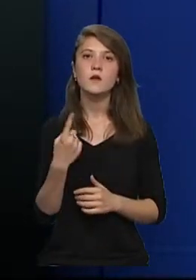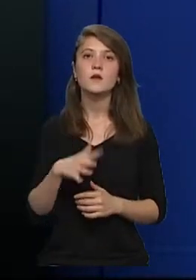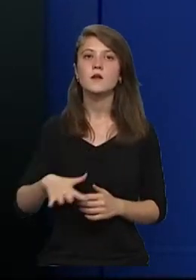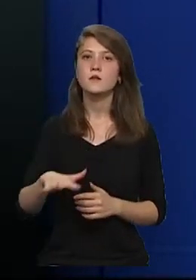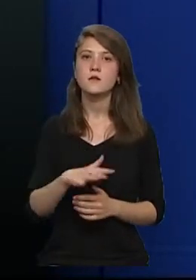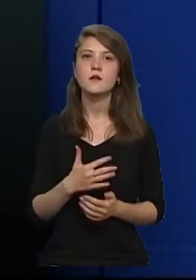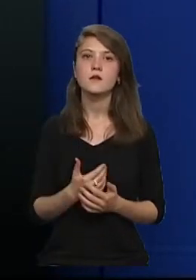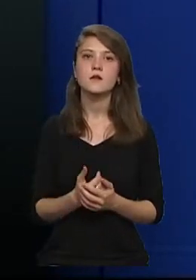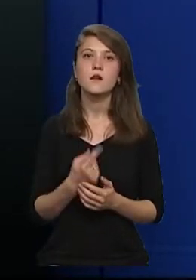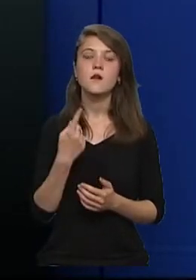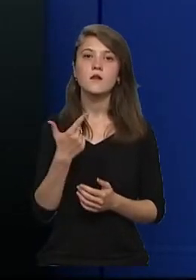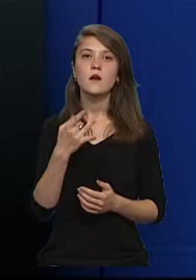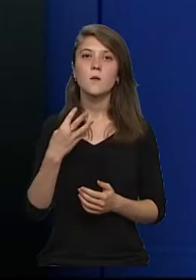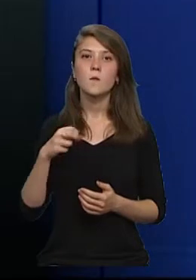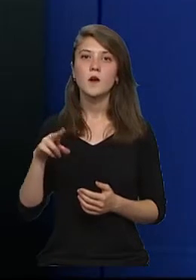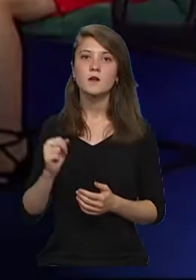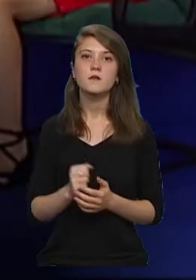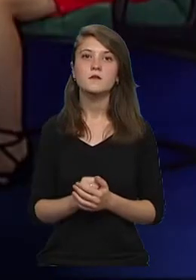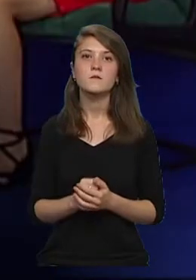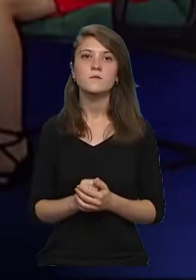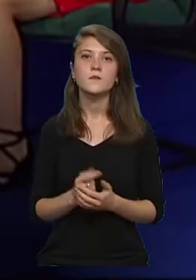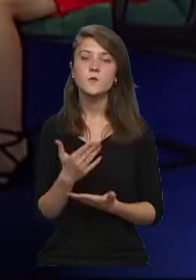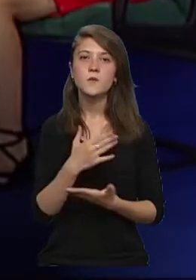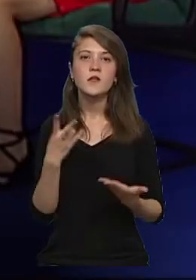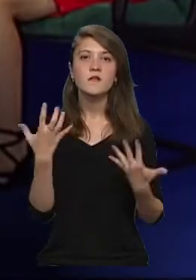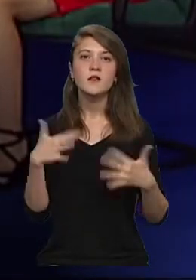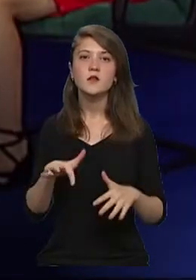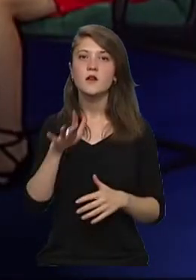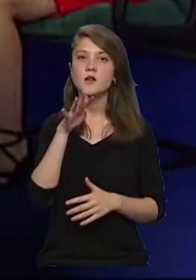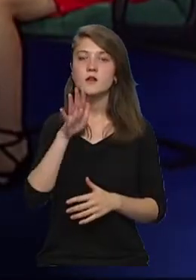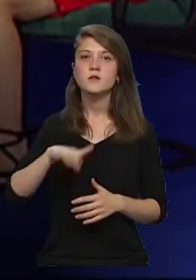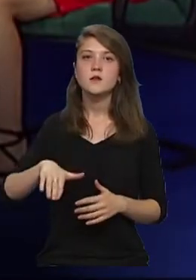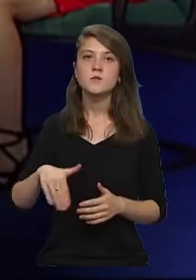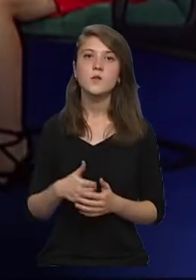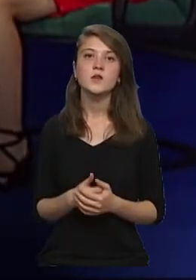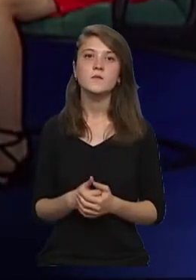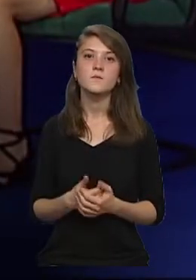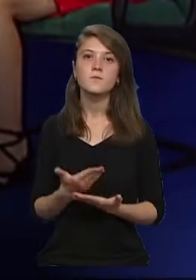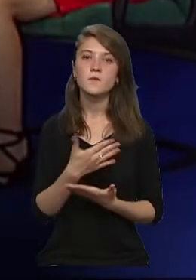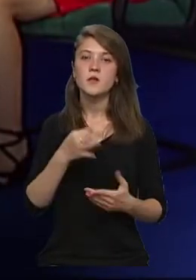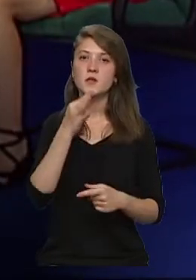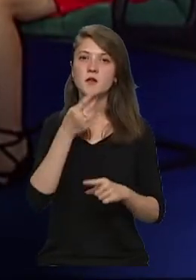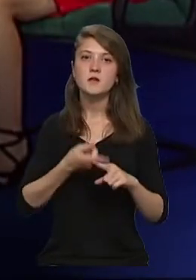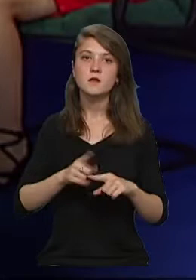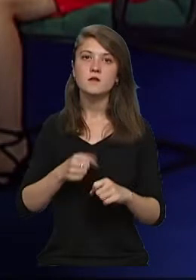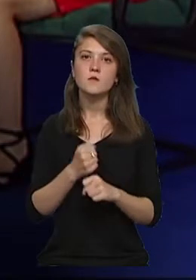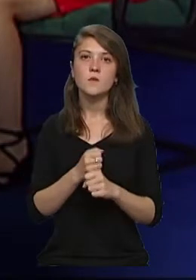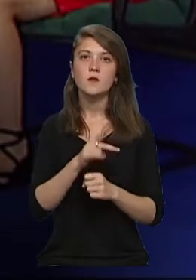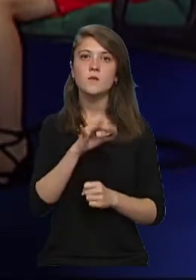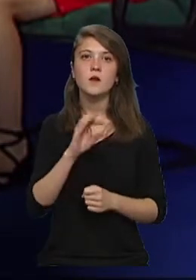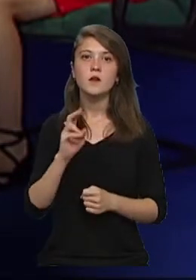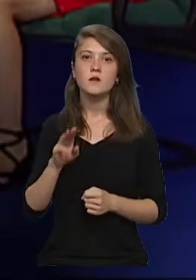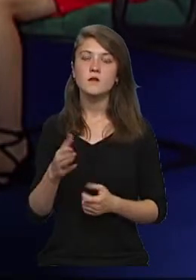територія, одна громада, і щоб ми не втрачали час потім. Ми зараз це зробили проекти,